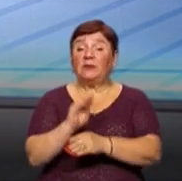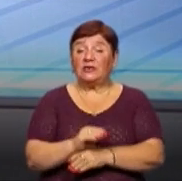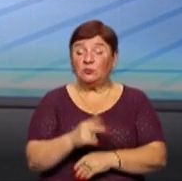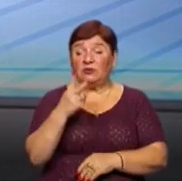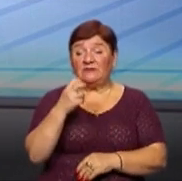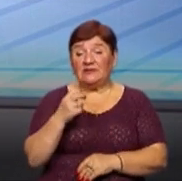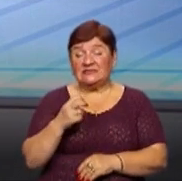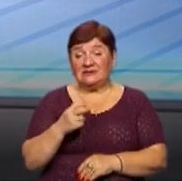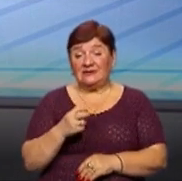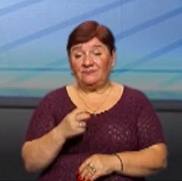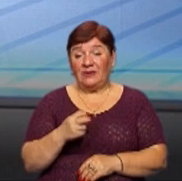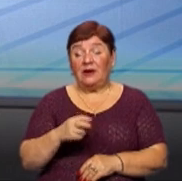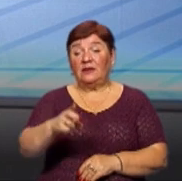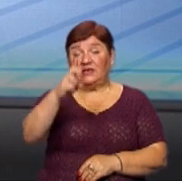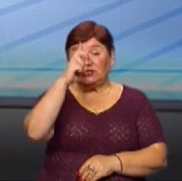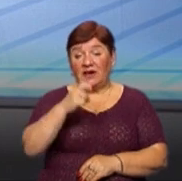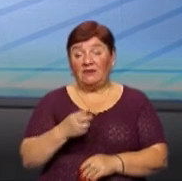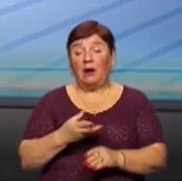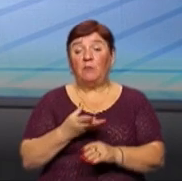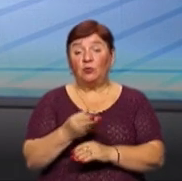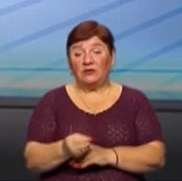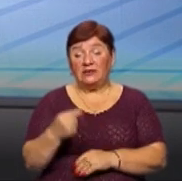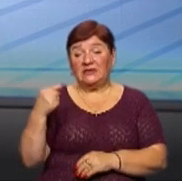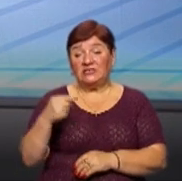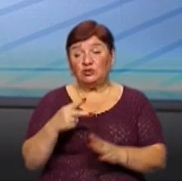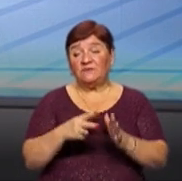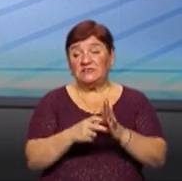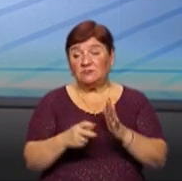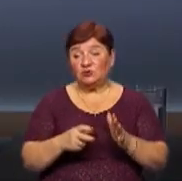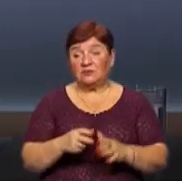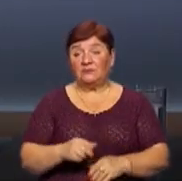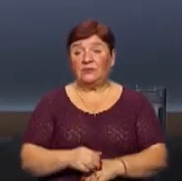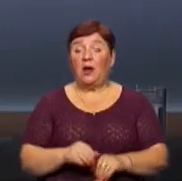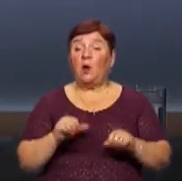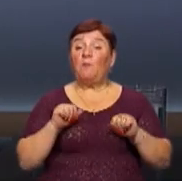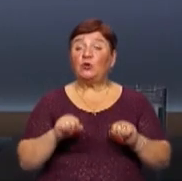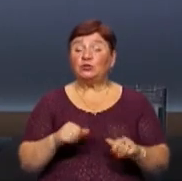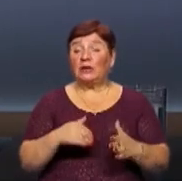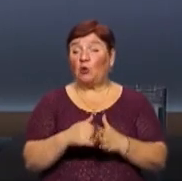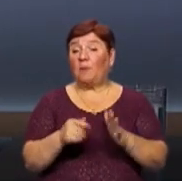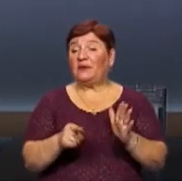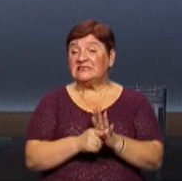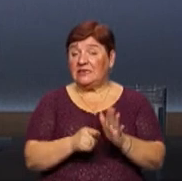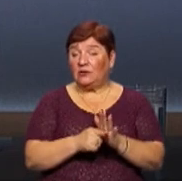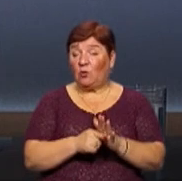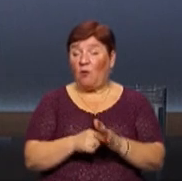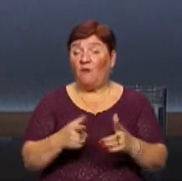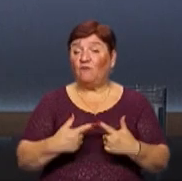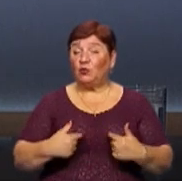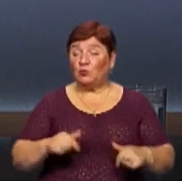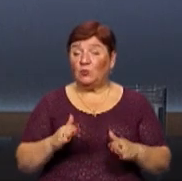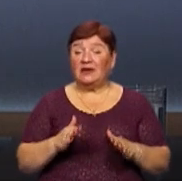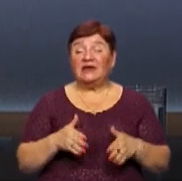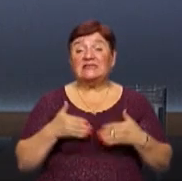200 гривень піднялась. Але держава платить 1854. Чи можна звернутися так до пенсійного фонду і отримати таку консультацію, на